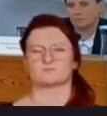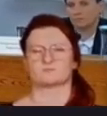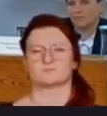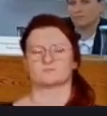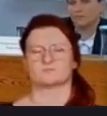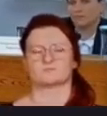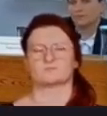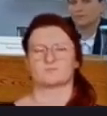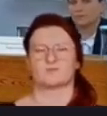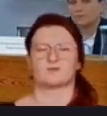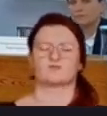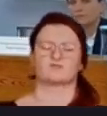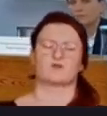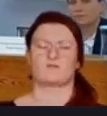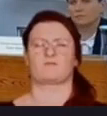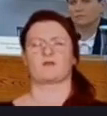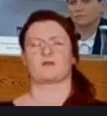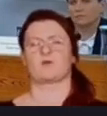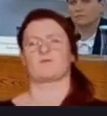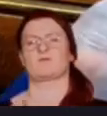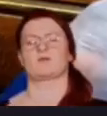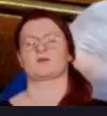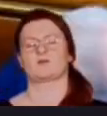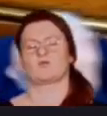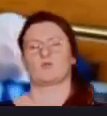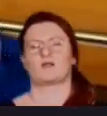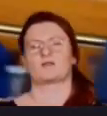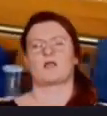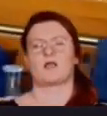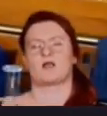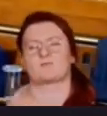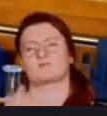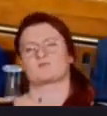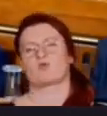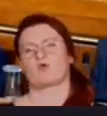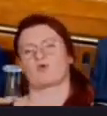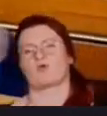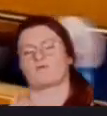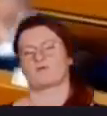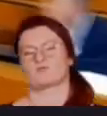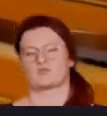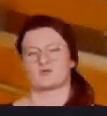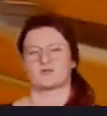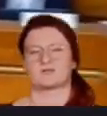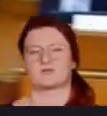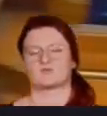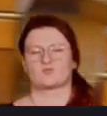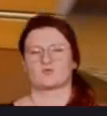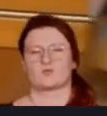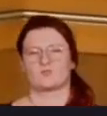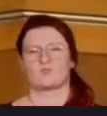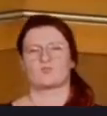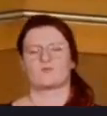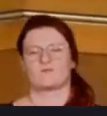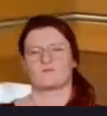Andrzej Filipowicz, Lubelski Alarm Smogowy, Rada Dzielnicy Czechów Południowy, uczestnik dyskusji publicznych w ministerstwie,